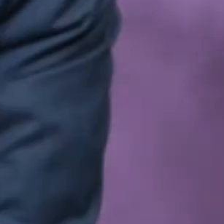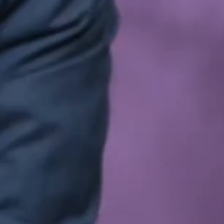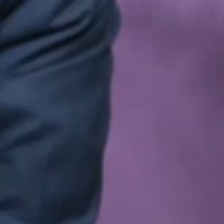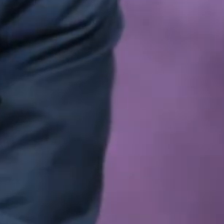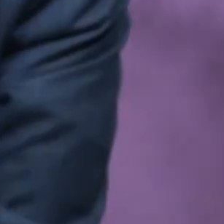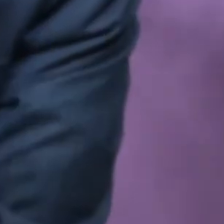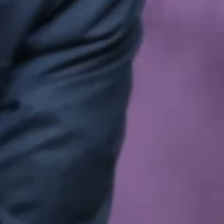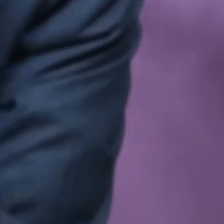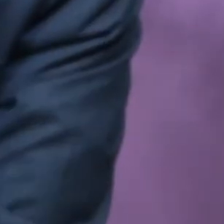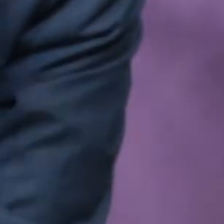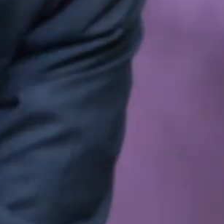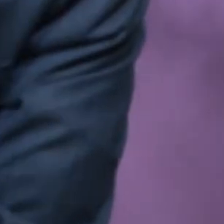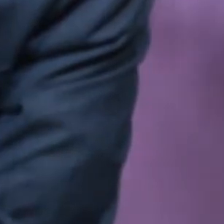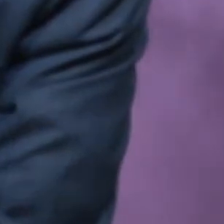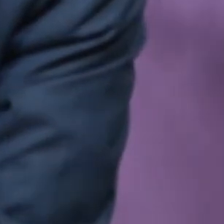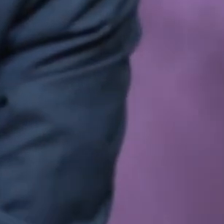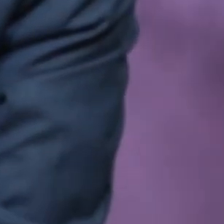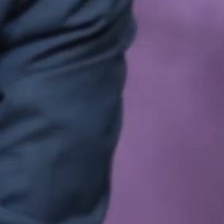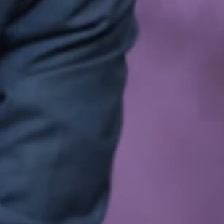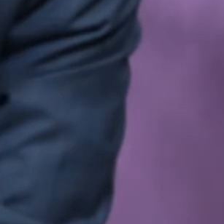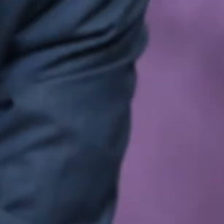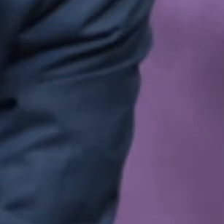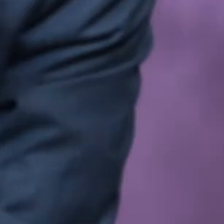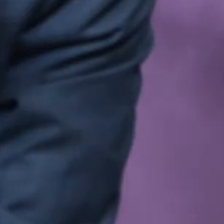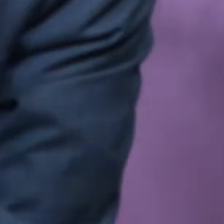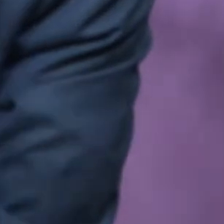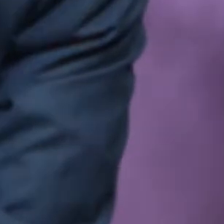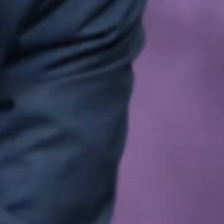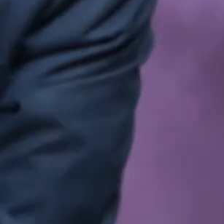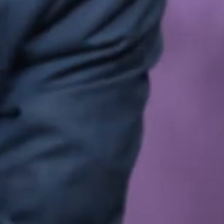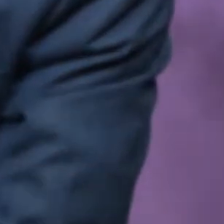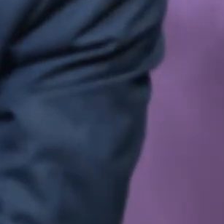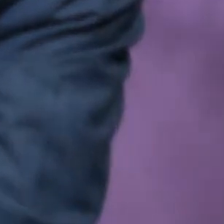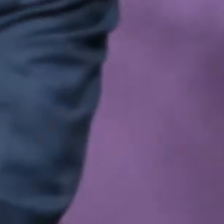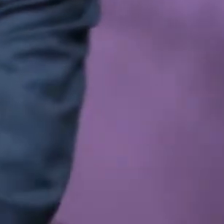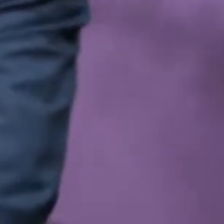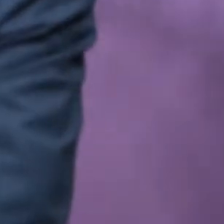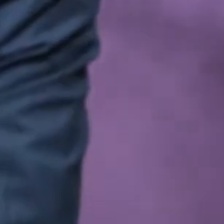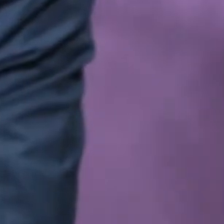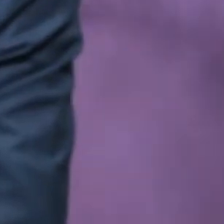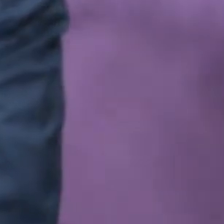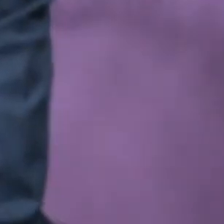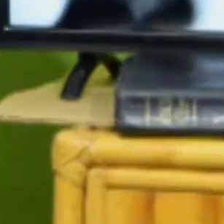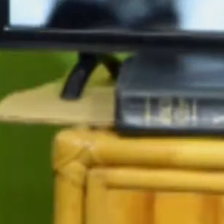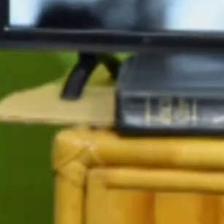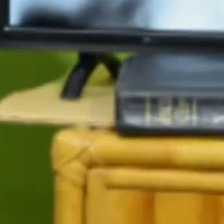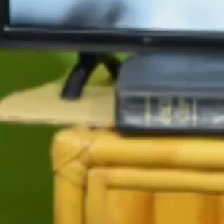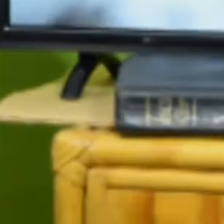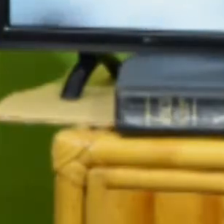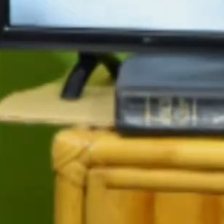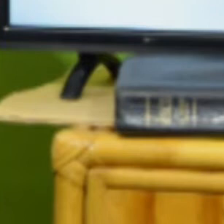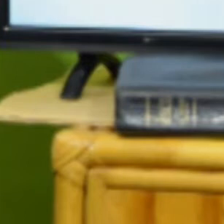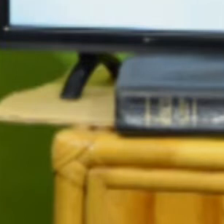dzamuri kunyatsona kuti ari kuchallenge kwapa ndiJehovha. Usamire mire nyaya dzakadaro dzipirei muridzi. Yes. Right. Yeah. Saka